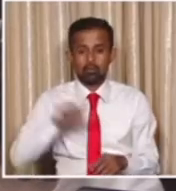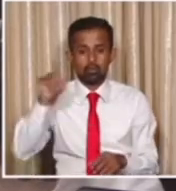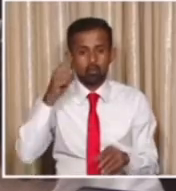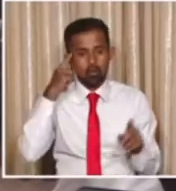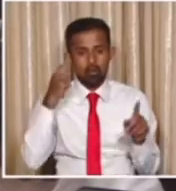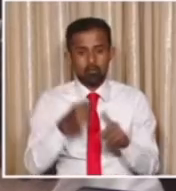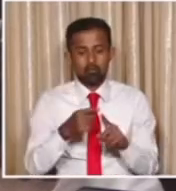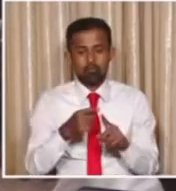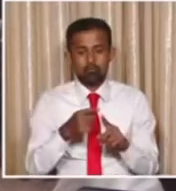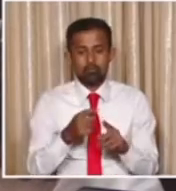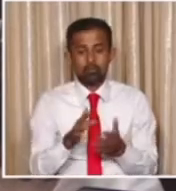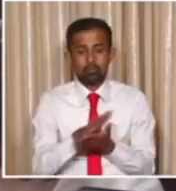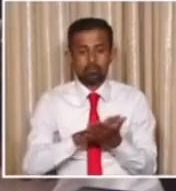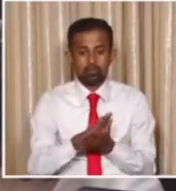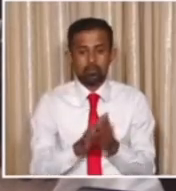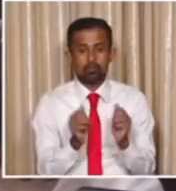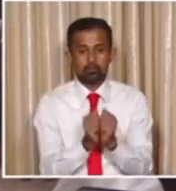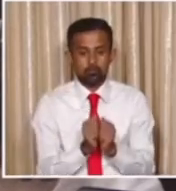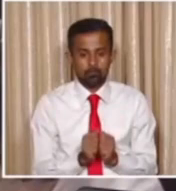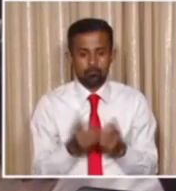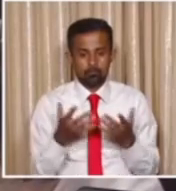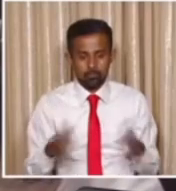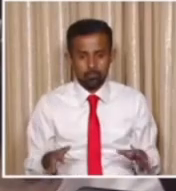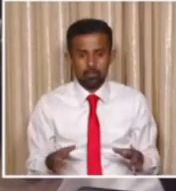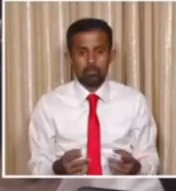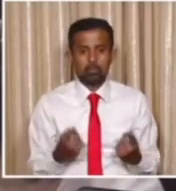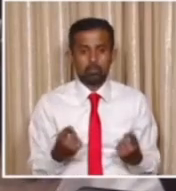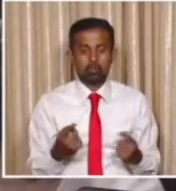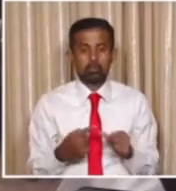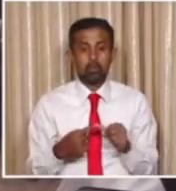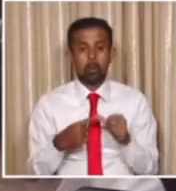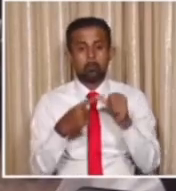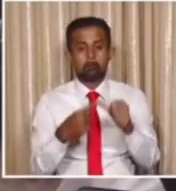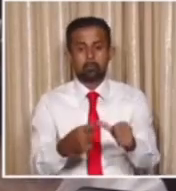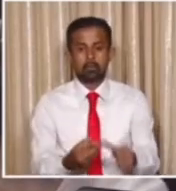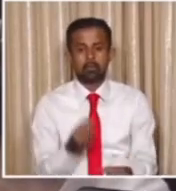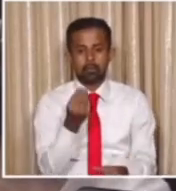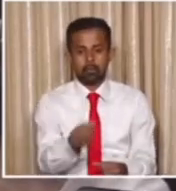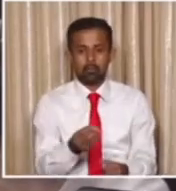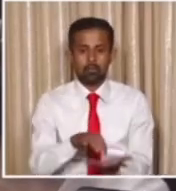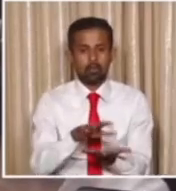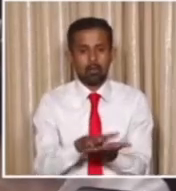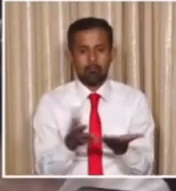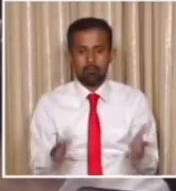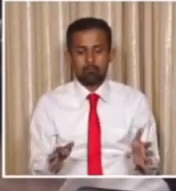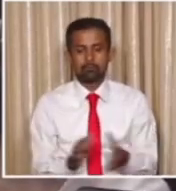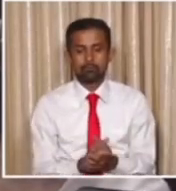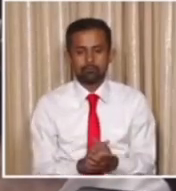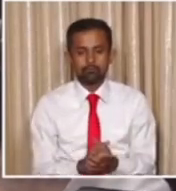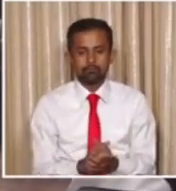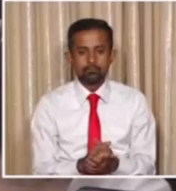සම්බන්ධව සවිස්තරව කටයුතු කරලා ඒට අවශ්‍ය පිළියම් යොදන්නට අපි තීන්දුව කරලා තියෙනවා.